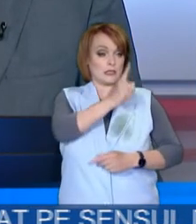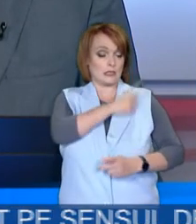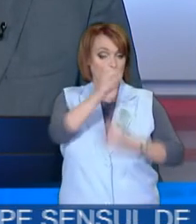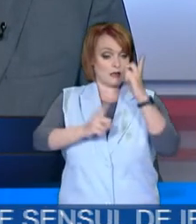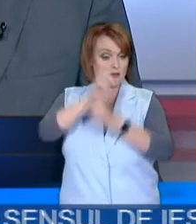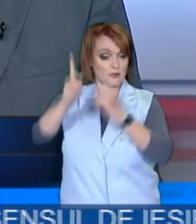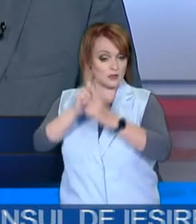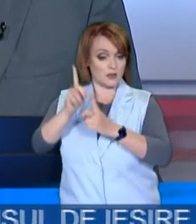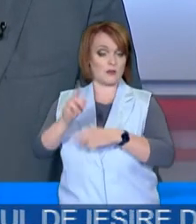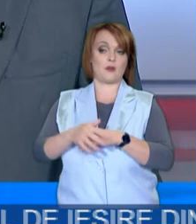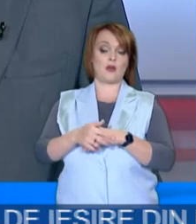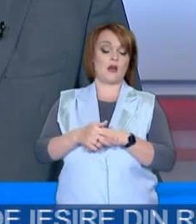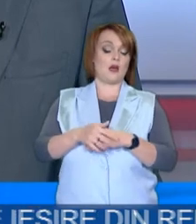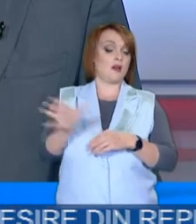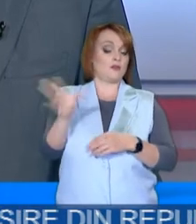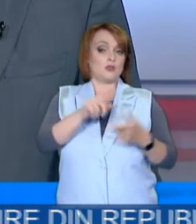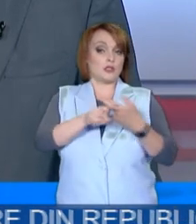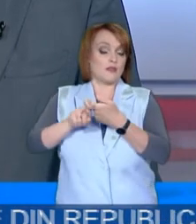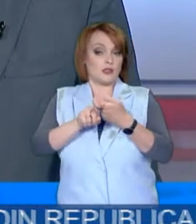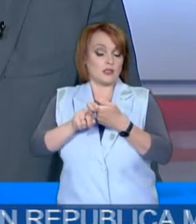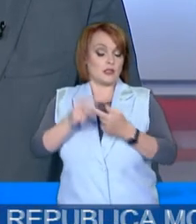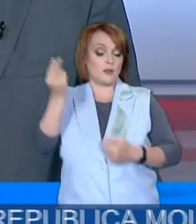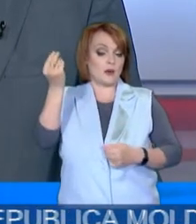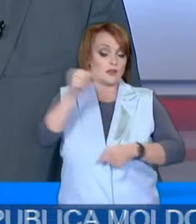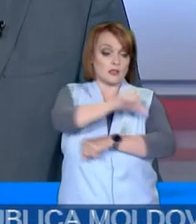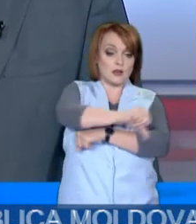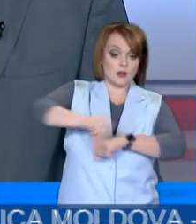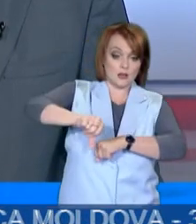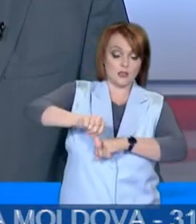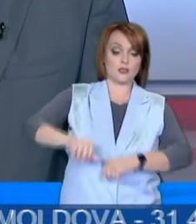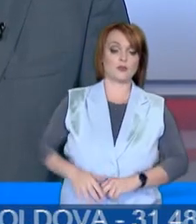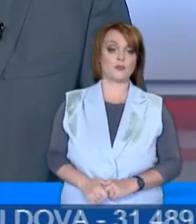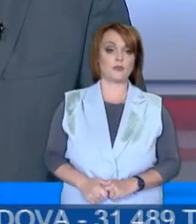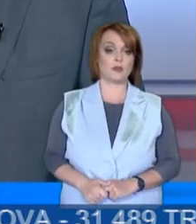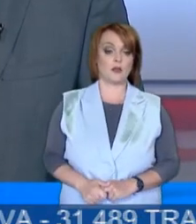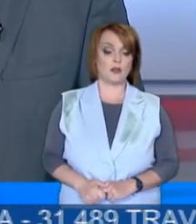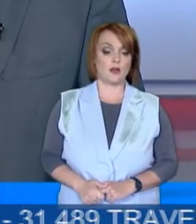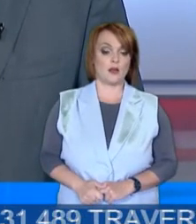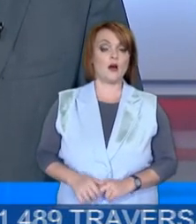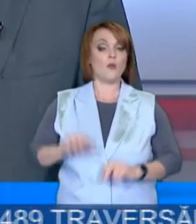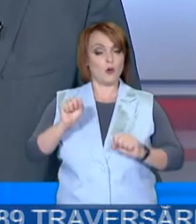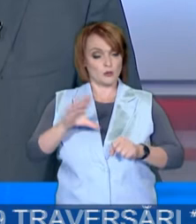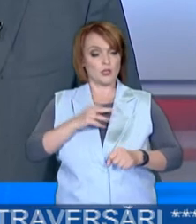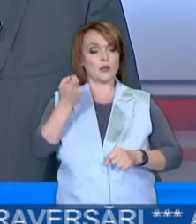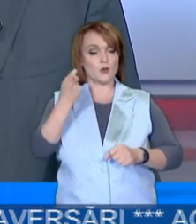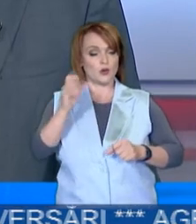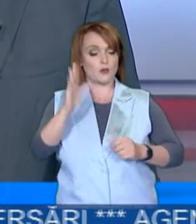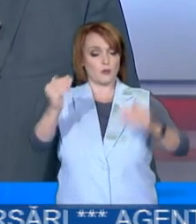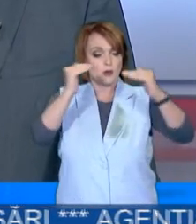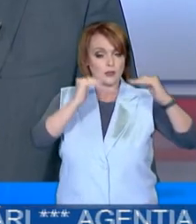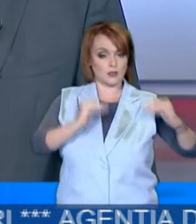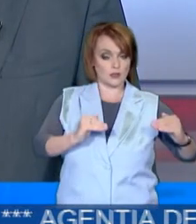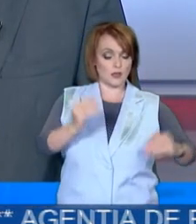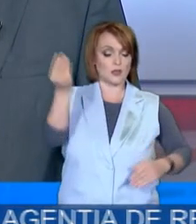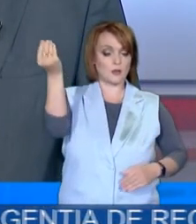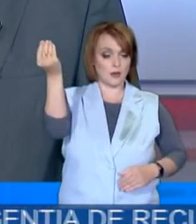fi fluctuația mare a prețului la burse, va fi o anumită ajustare în parte ce